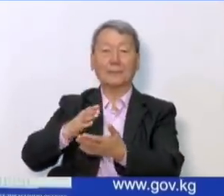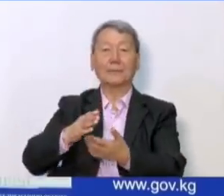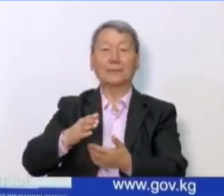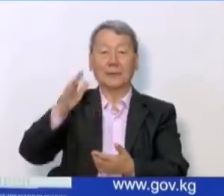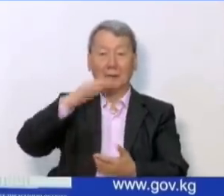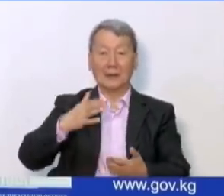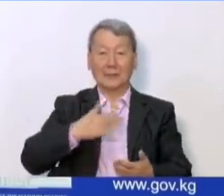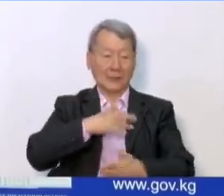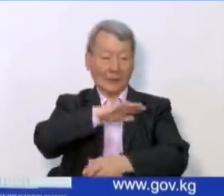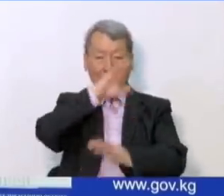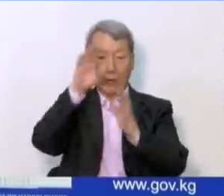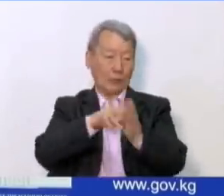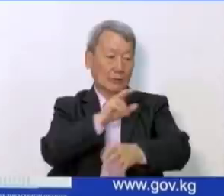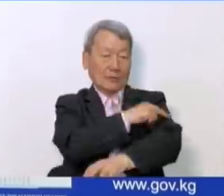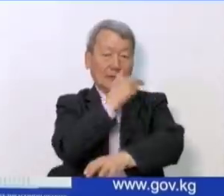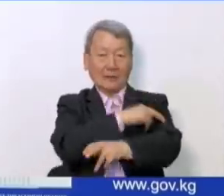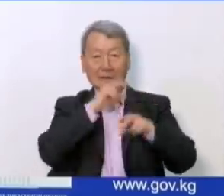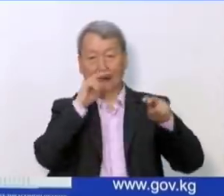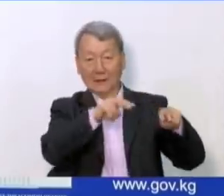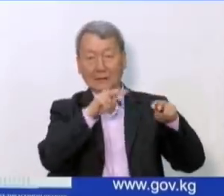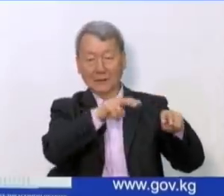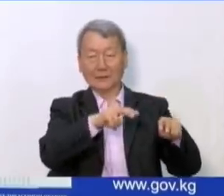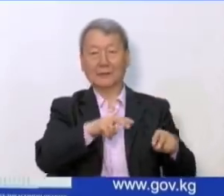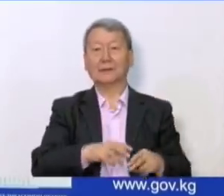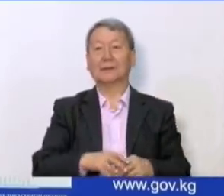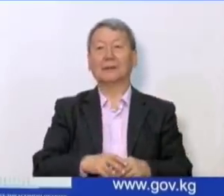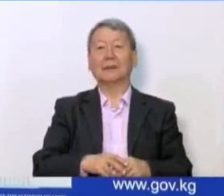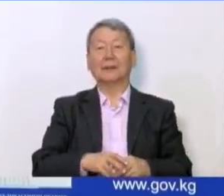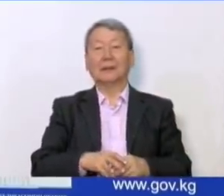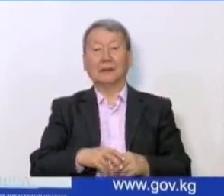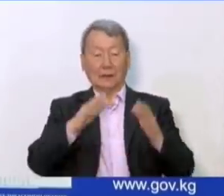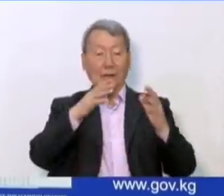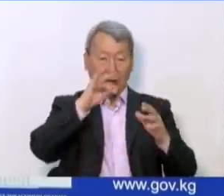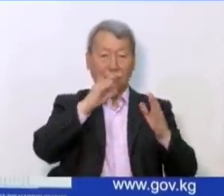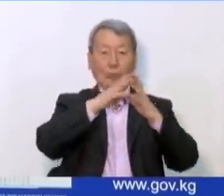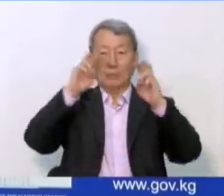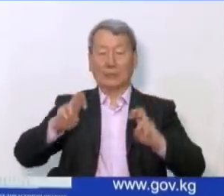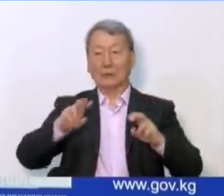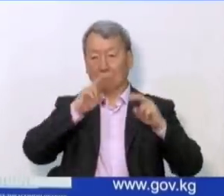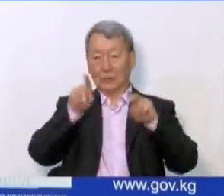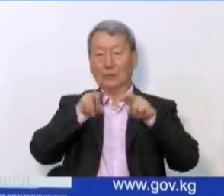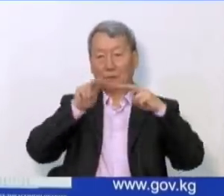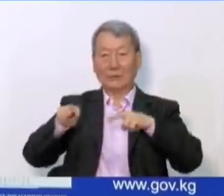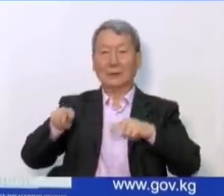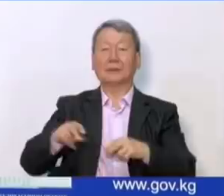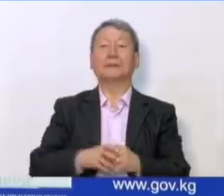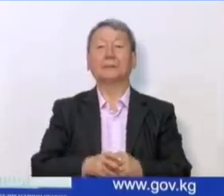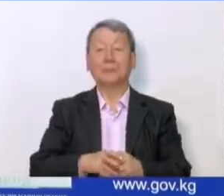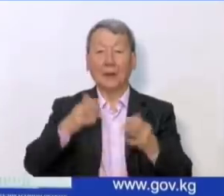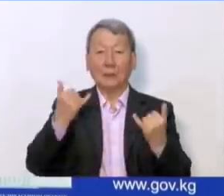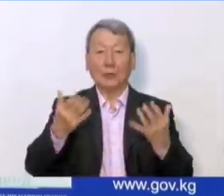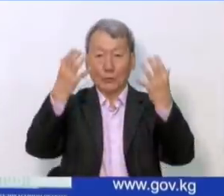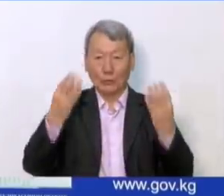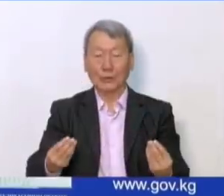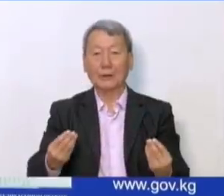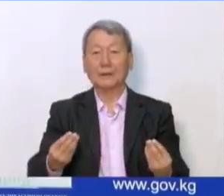бизден медициналык жанакындай кароодон өтүп үй карантиндерине туруп аткан кездери. Бүгүнкү күнү